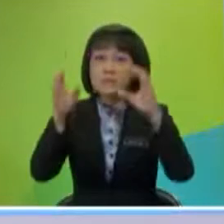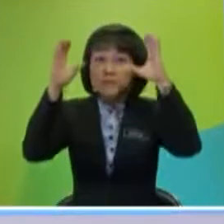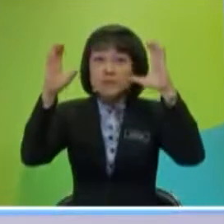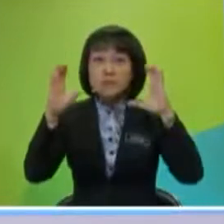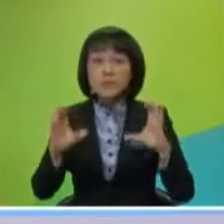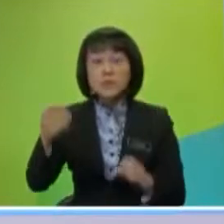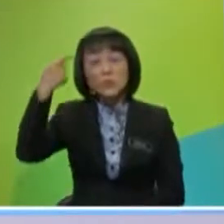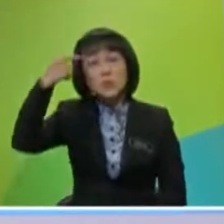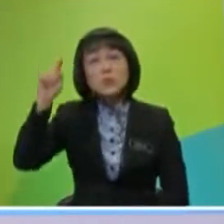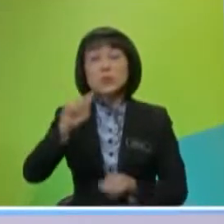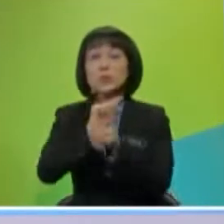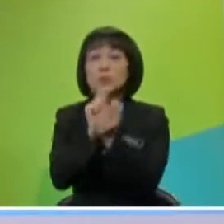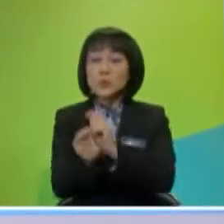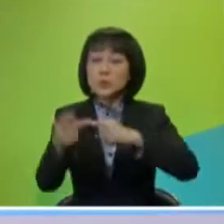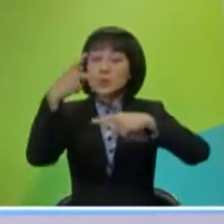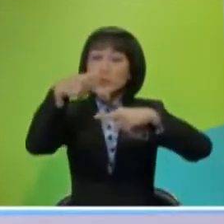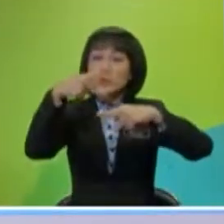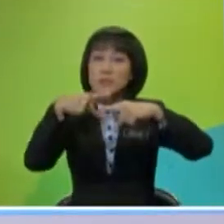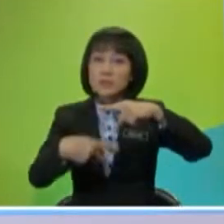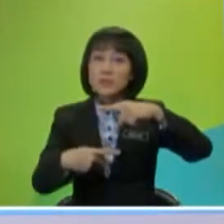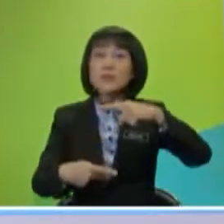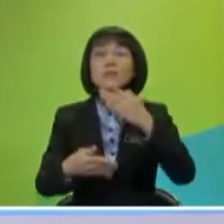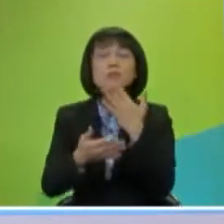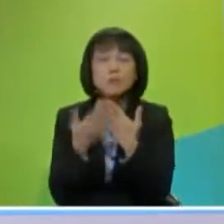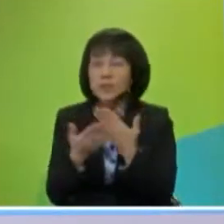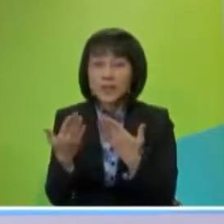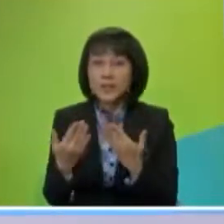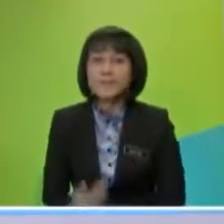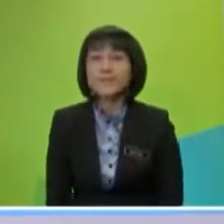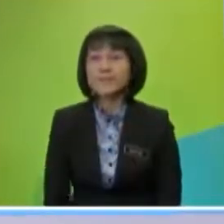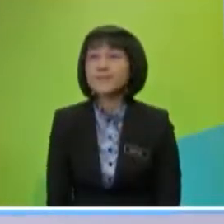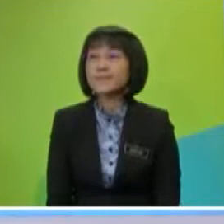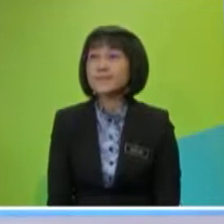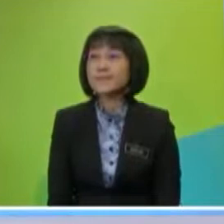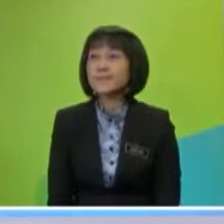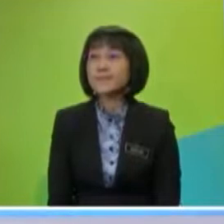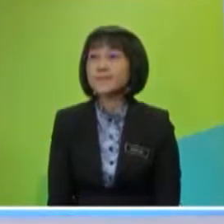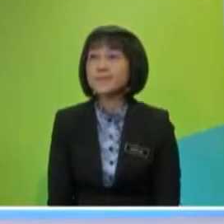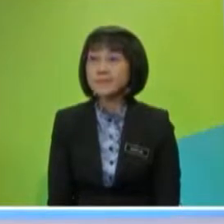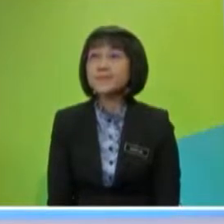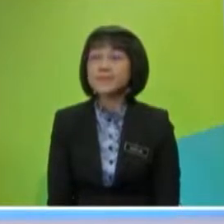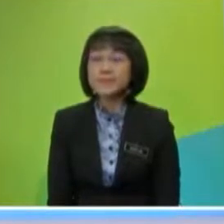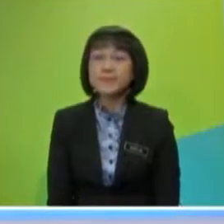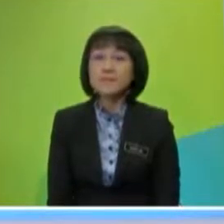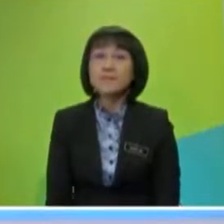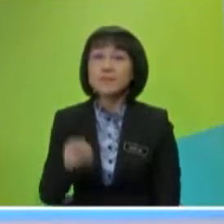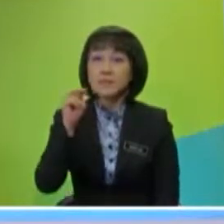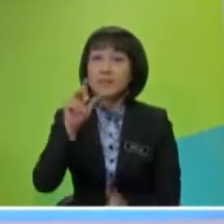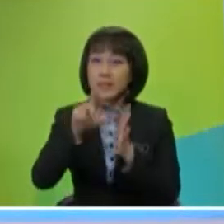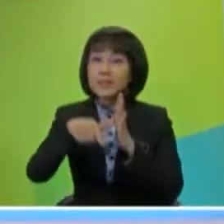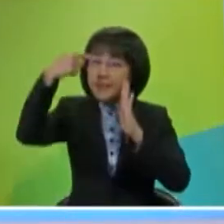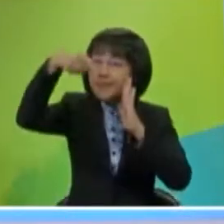nak menukarkan kepada pecahan pecahan termudah. So kita akan lebih lanjut nanti, kita akan nampak nanti dalam